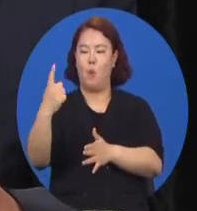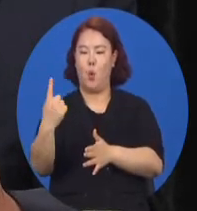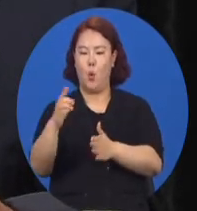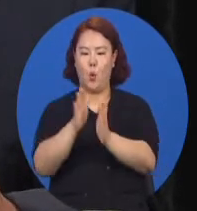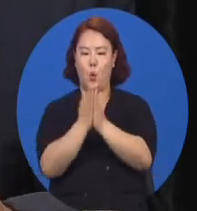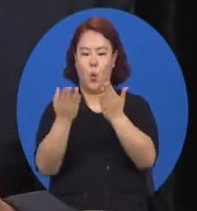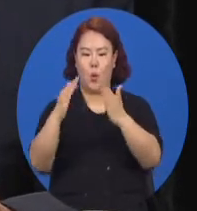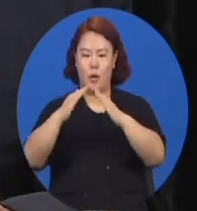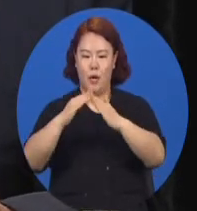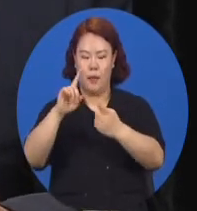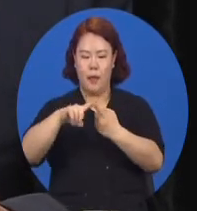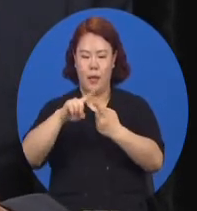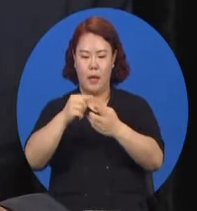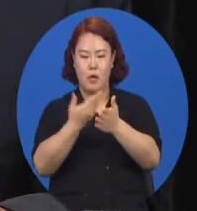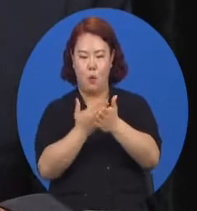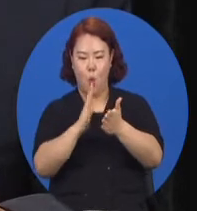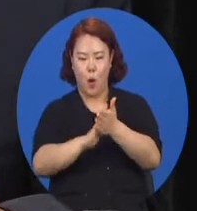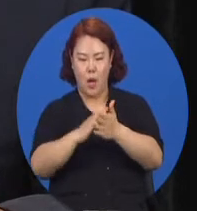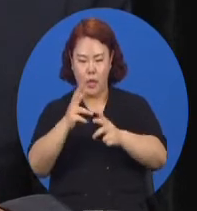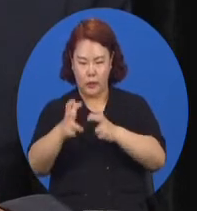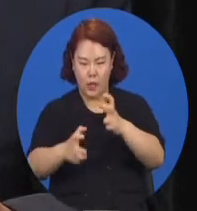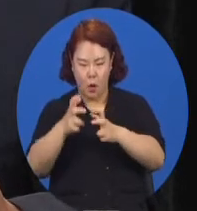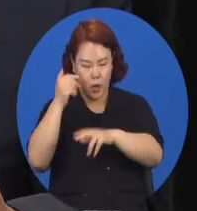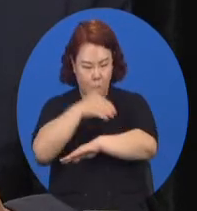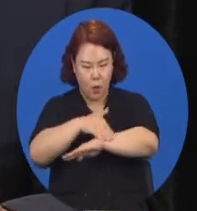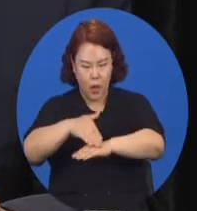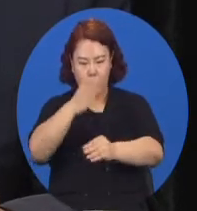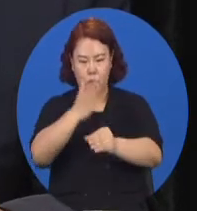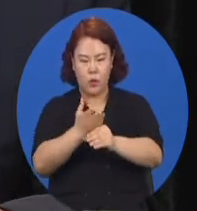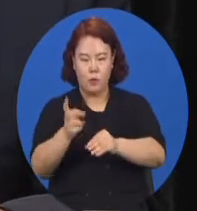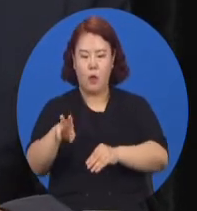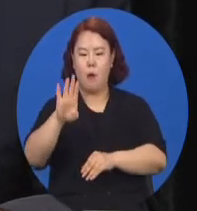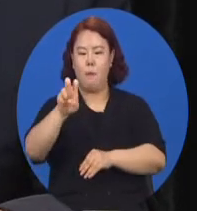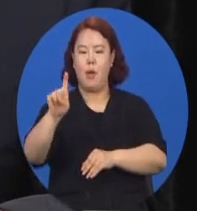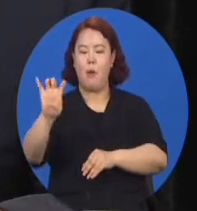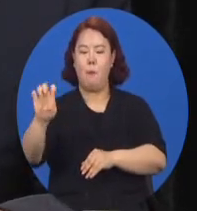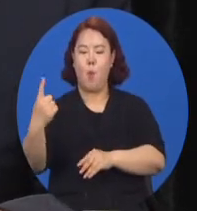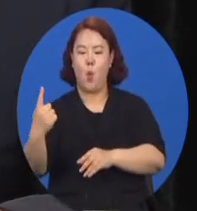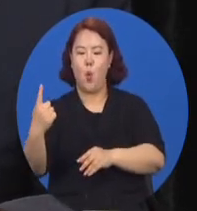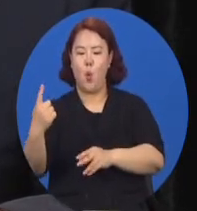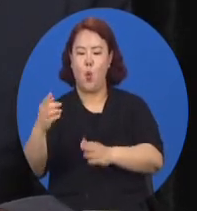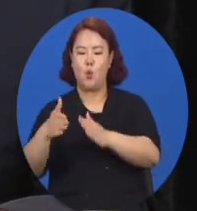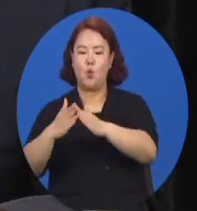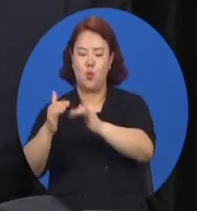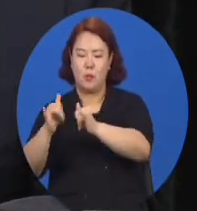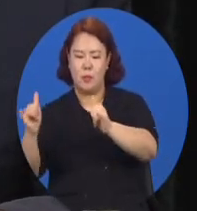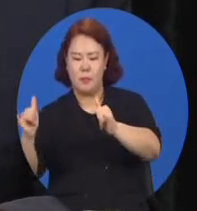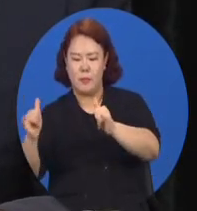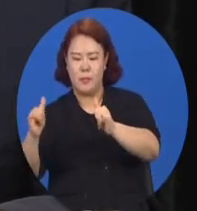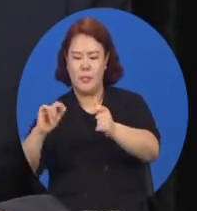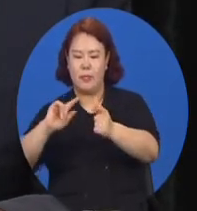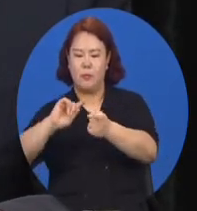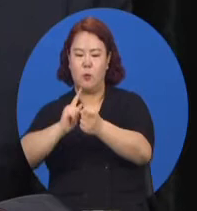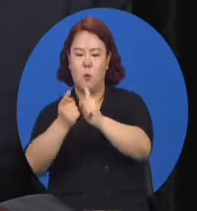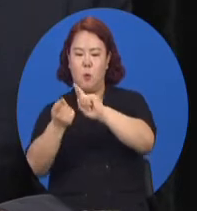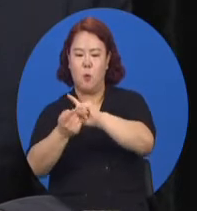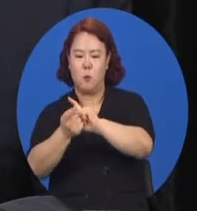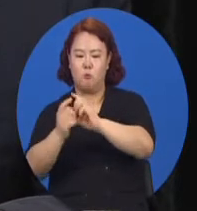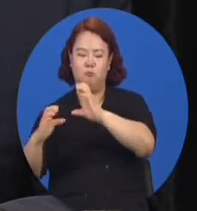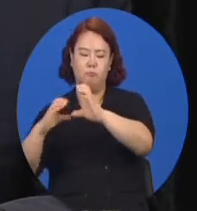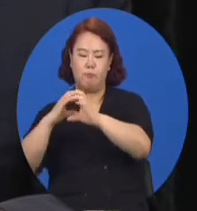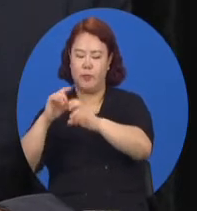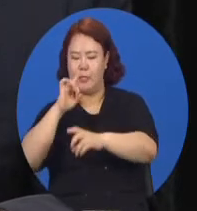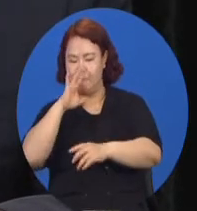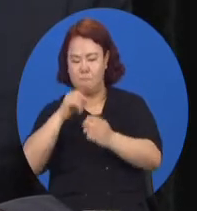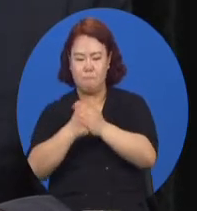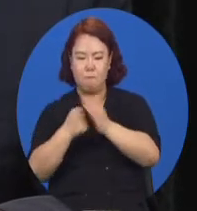대한 리모델링 사업을 계획하고 있었는데 매포 지역 주민들 간에 서로의 찬성 반대 논의 있어가지고 다른